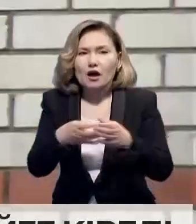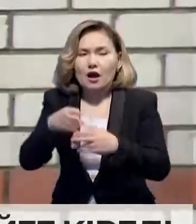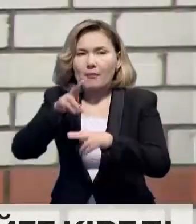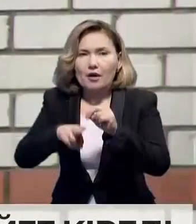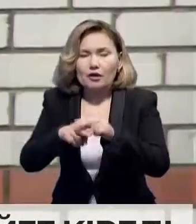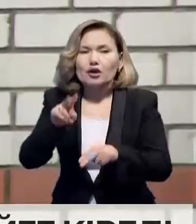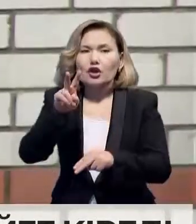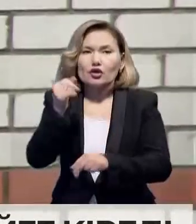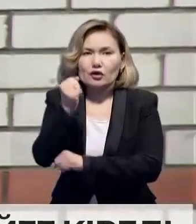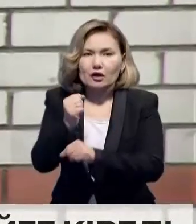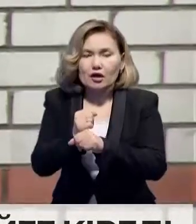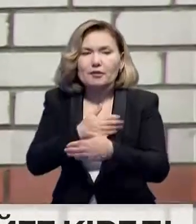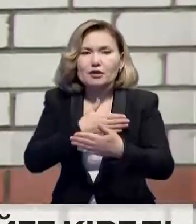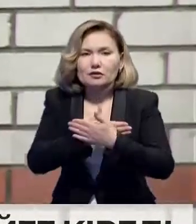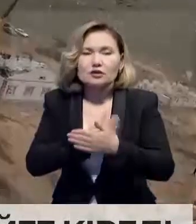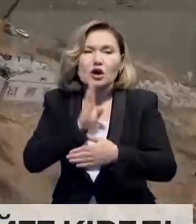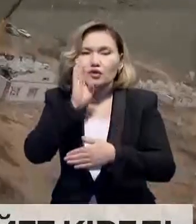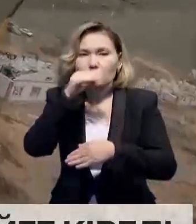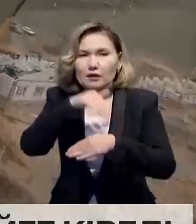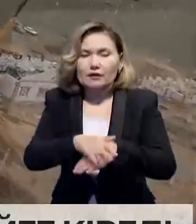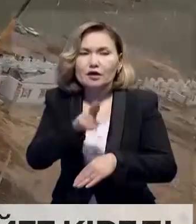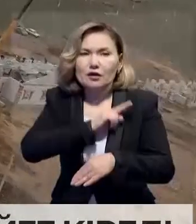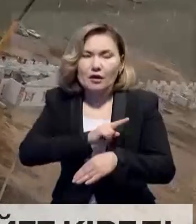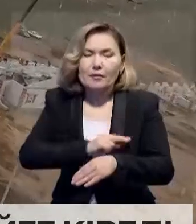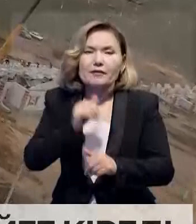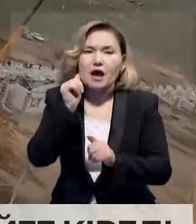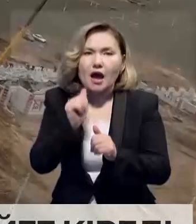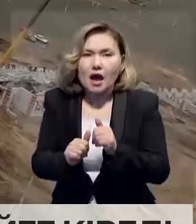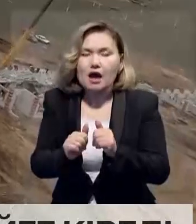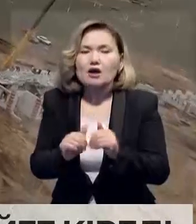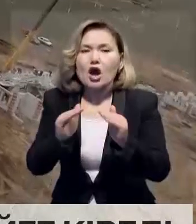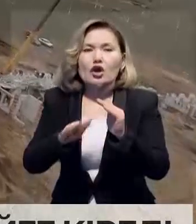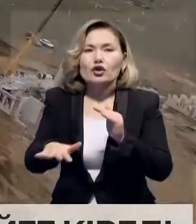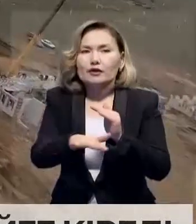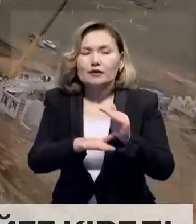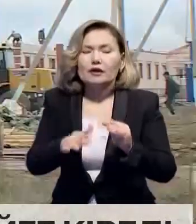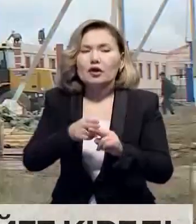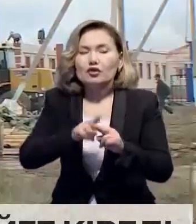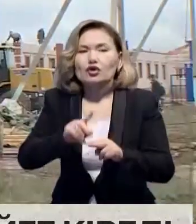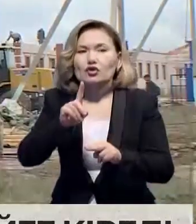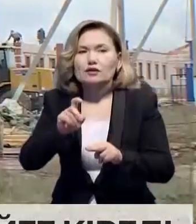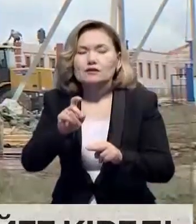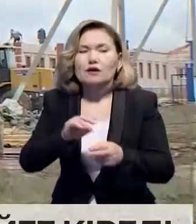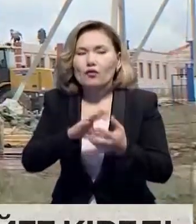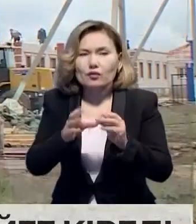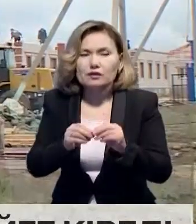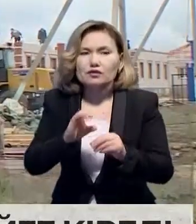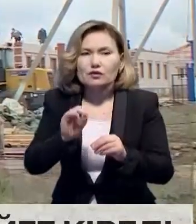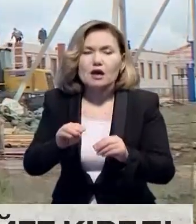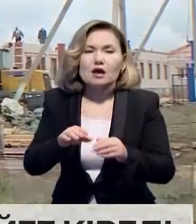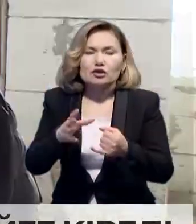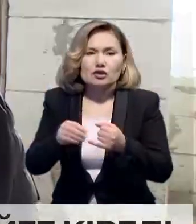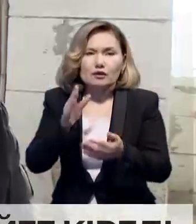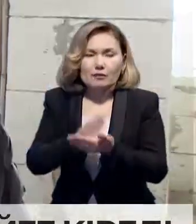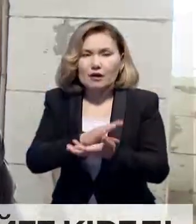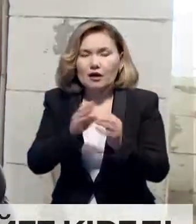астам жұмысшысы тынымсыз еңбек етуде. Әр үйдің аумағы шамамен 100 шаршы метрді құрайды. Болашақта мұнда әлеуметтік нысандар да салынады. Осы жерде